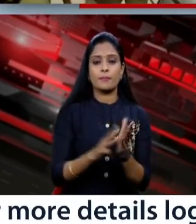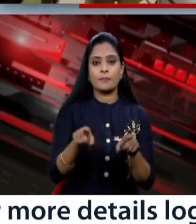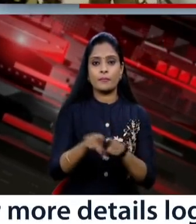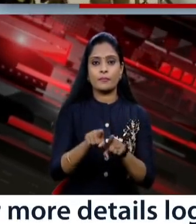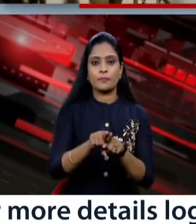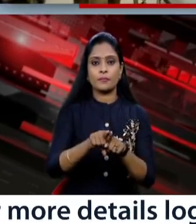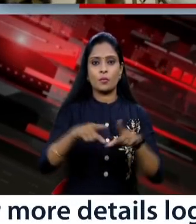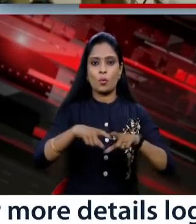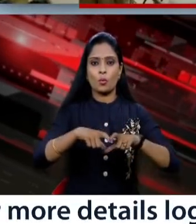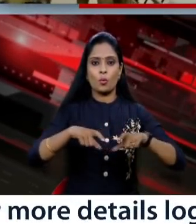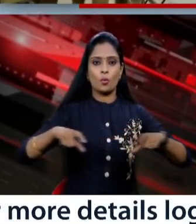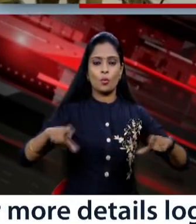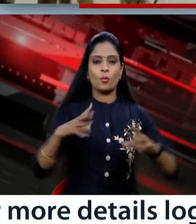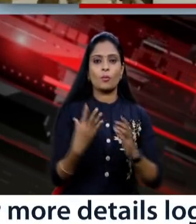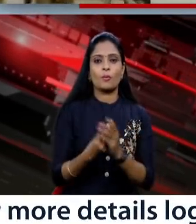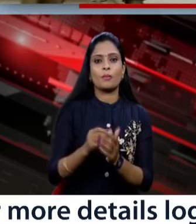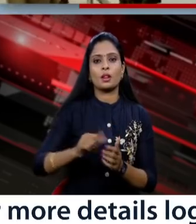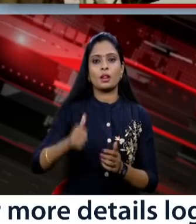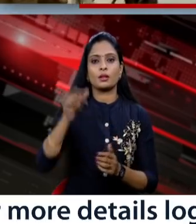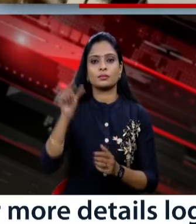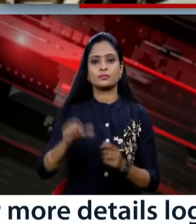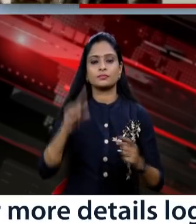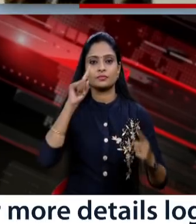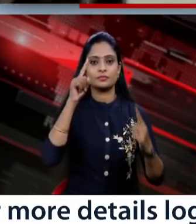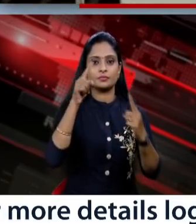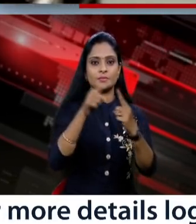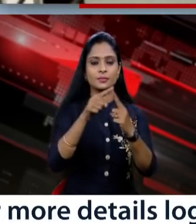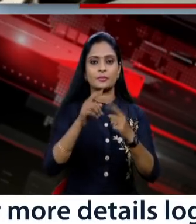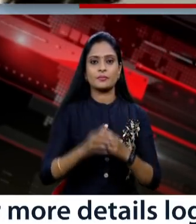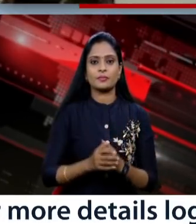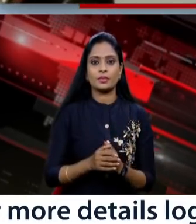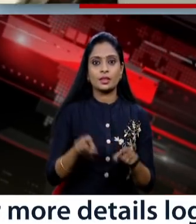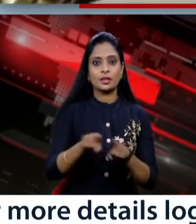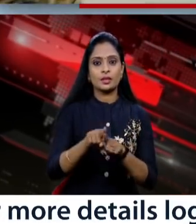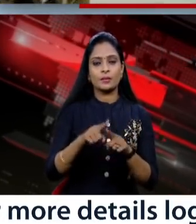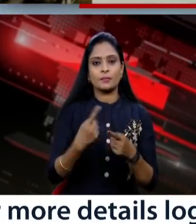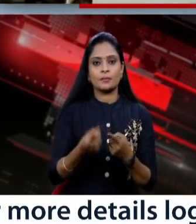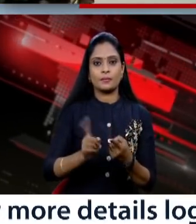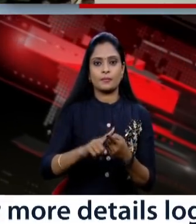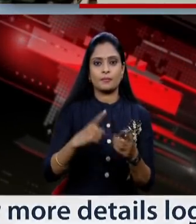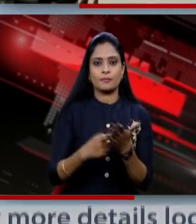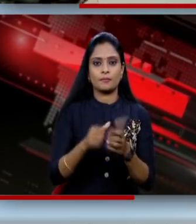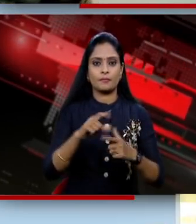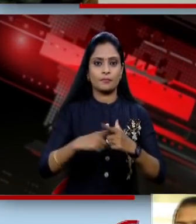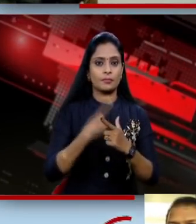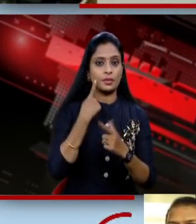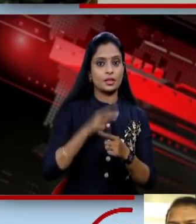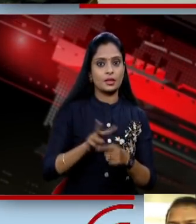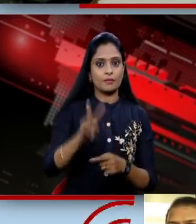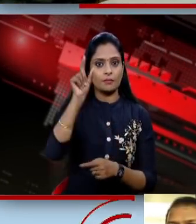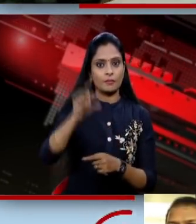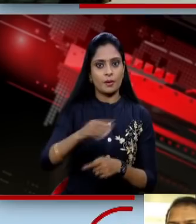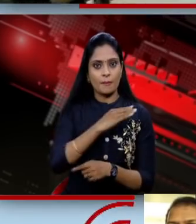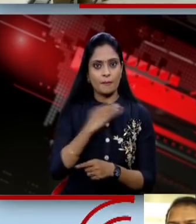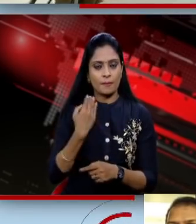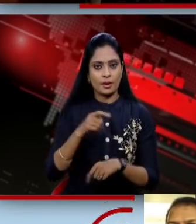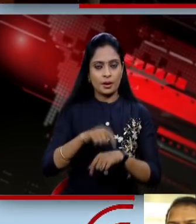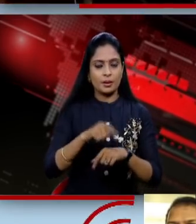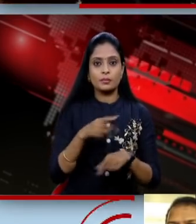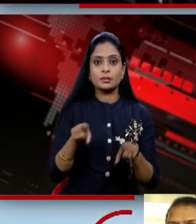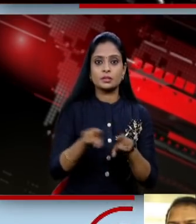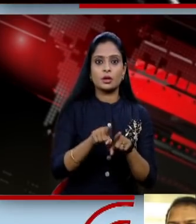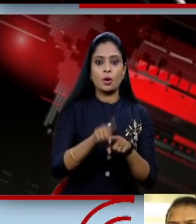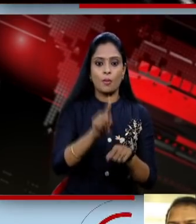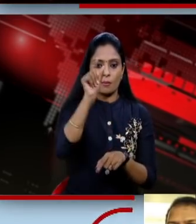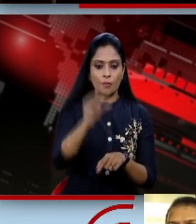യഥാർത്ഥ ലക്ഷ്യം. അയാളും ബോംബ് ബ്ലാസ്റ്റിൽ മരിക്കും. പക്ഷെ ഇപ്പൊ രാജീവ് ഗാന്ധി മരിച്ചപ്പോ രാജീവ് ഗാന്ധിയിലല്ലേ എല്ലാവരും ശ്രദ്ധിച്ചുള്ളൂ. അദ്ദേഹത്തിന്റെ കൂടെ 10-21 പേര്